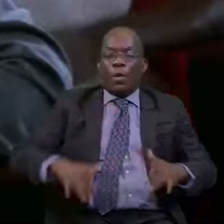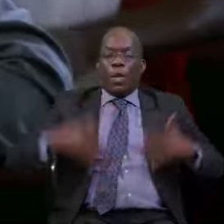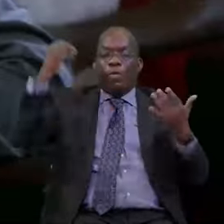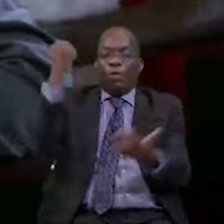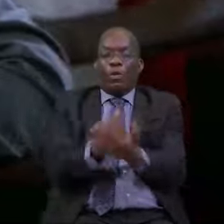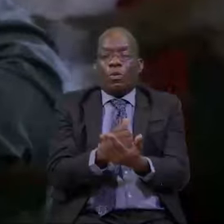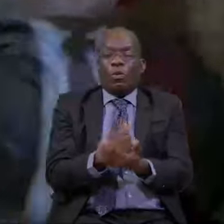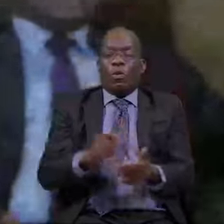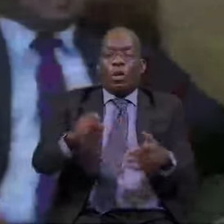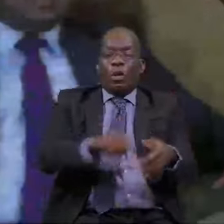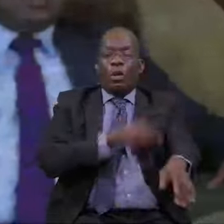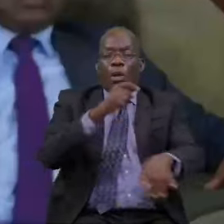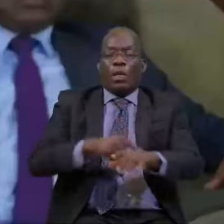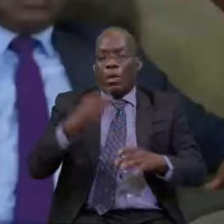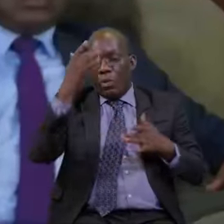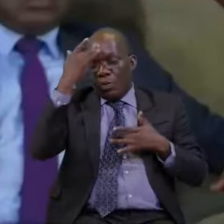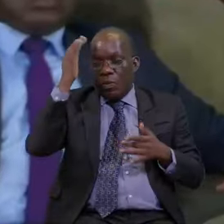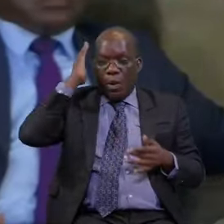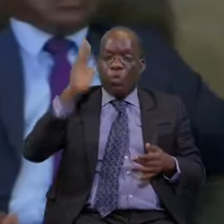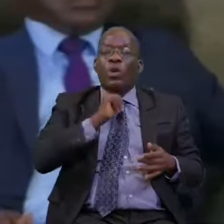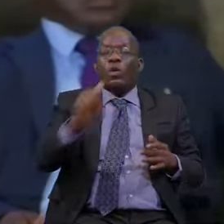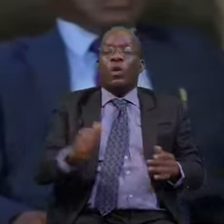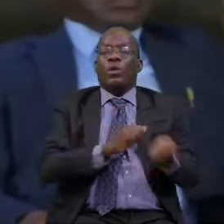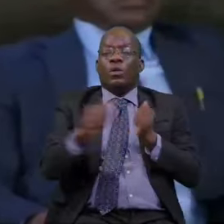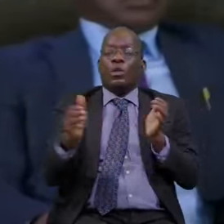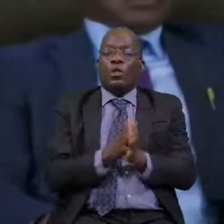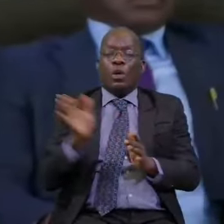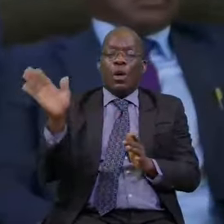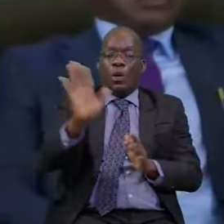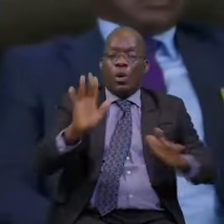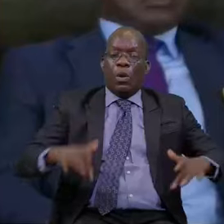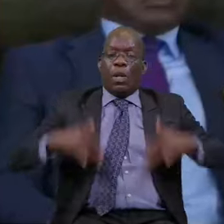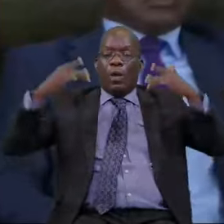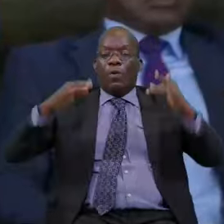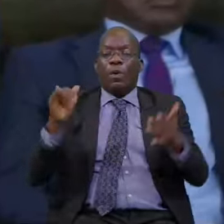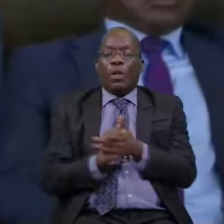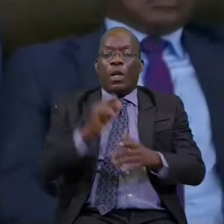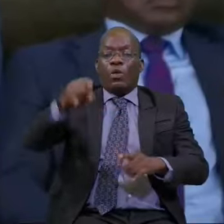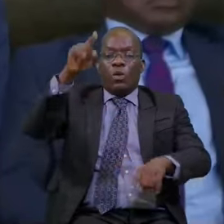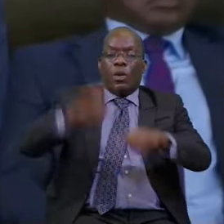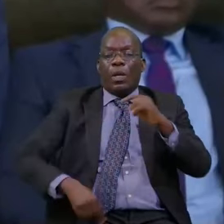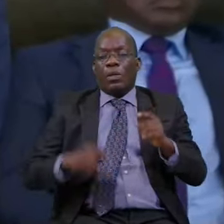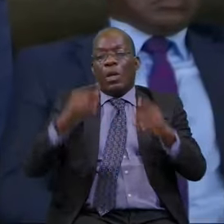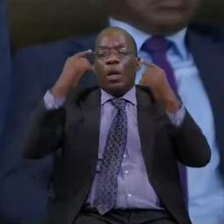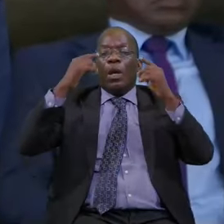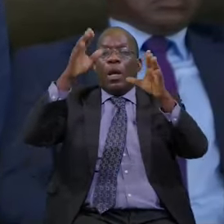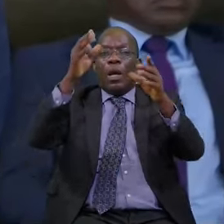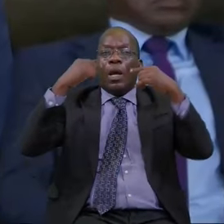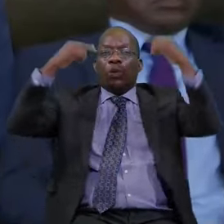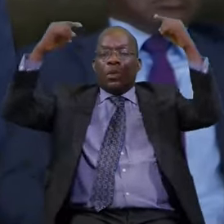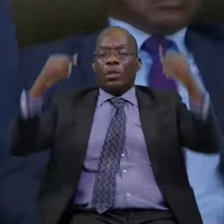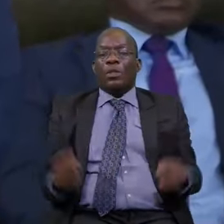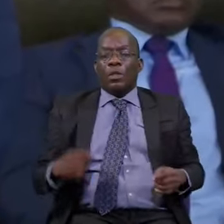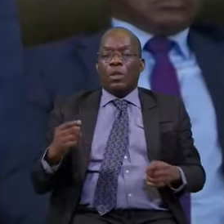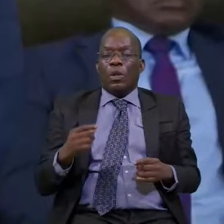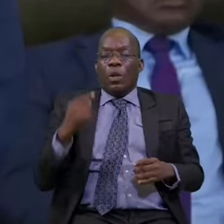l'emprise permanente sur votre vie. Les maladies de longue date ne vont pas vous empêcher de réaliser ce que le